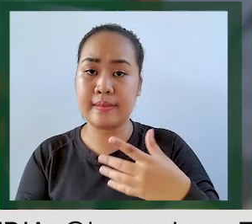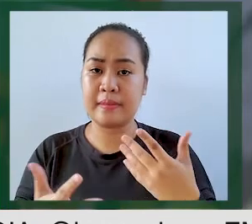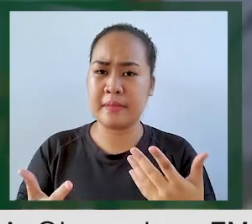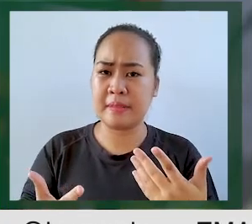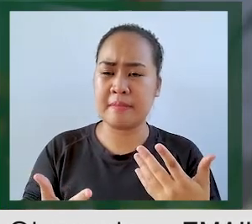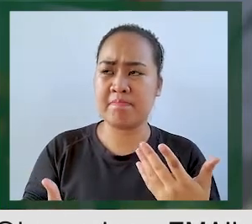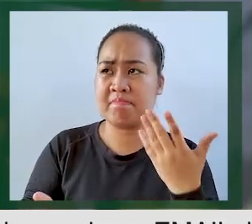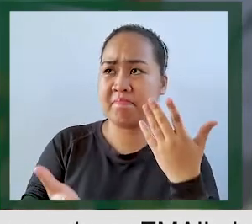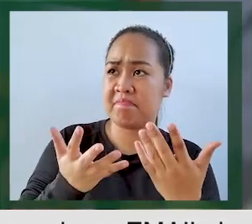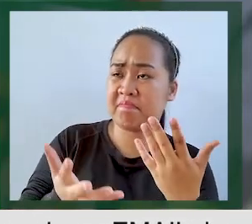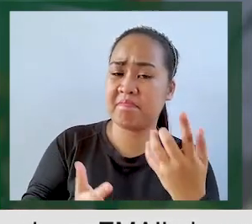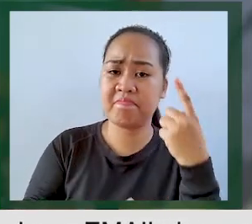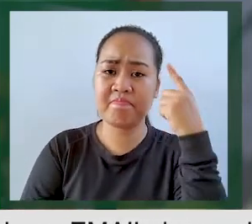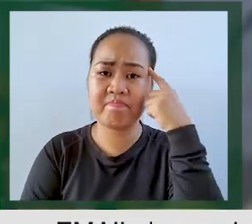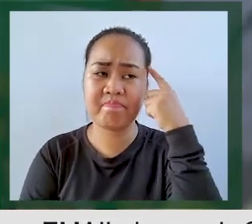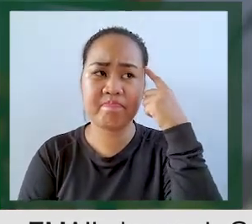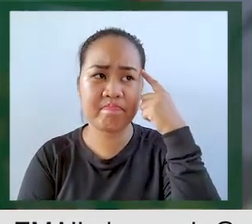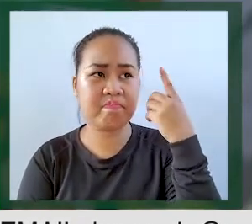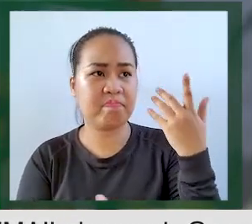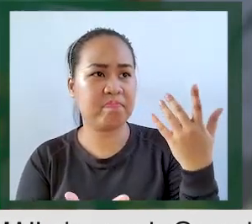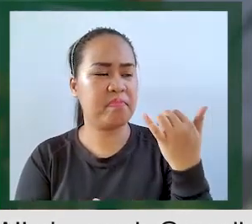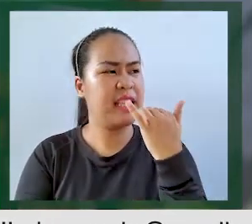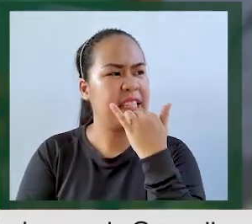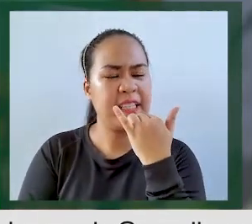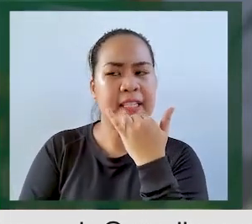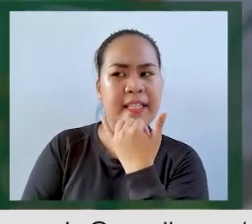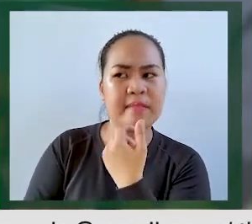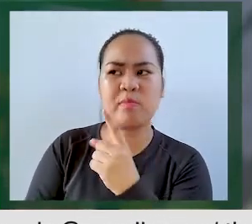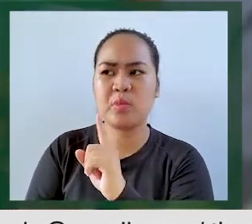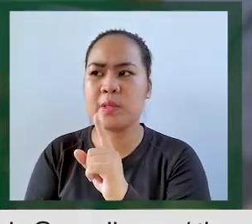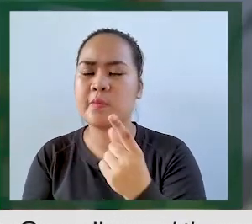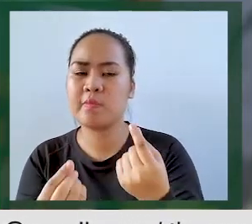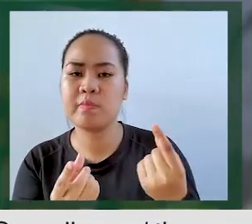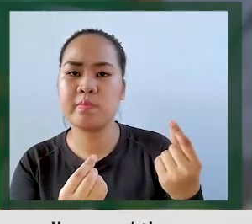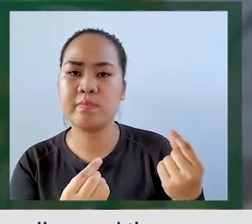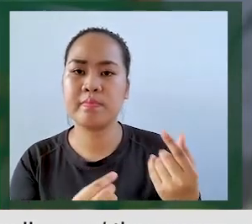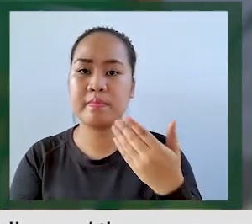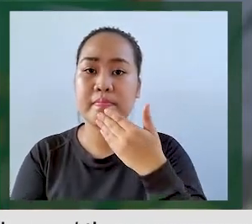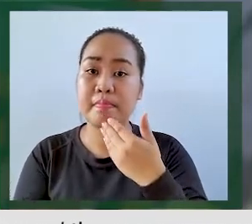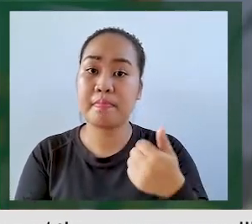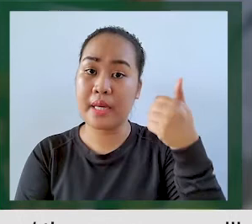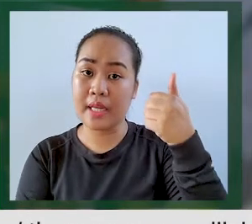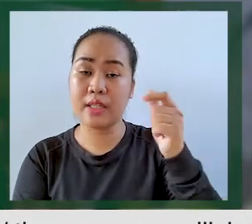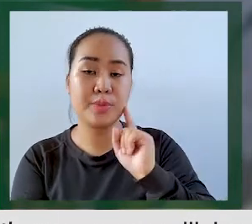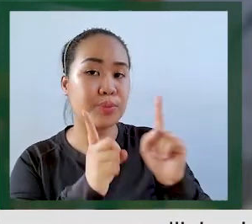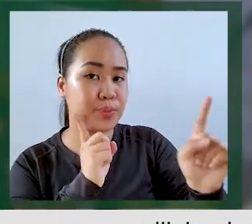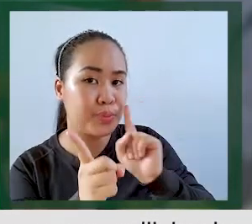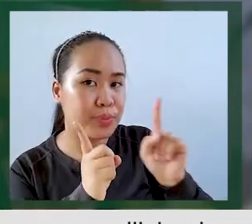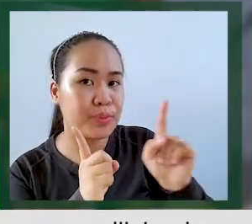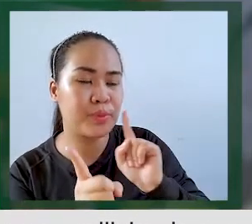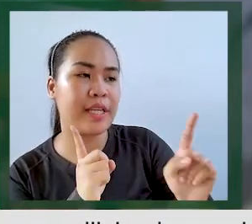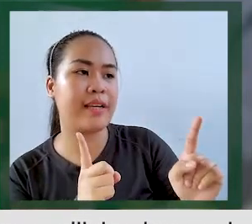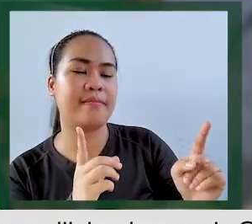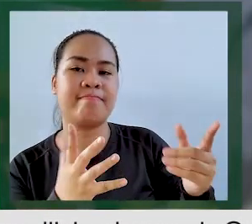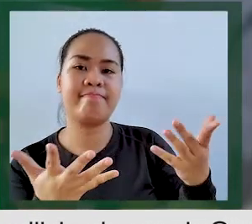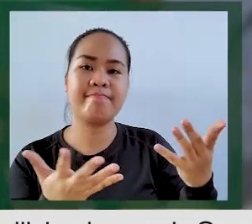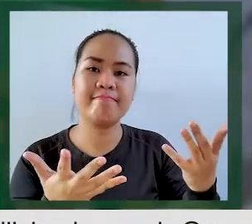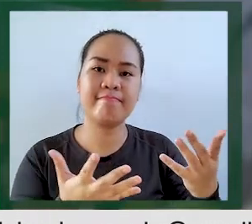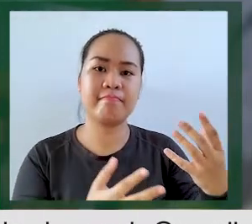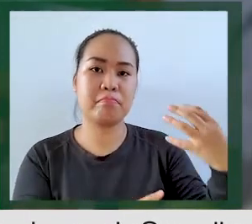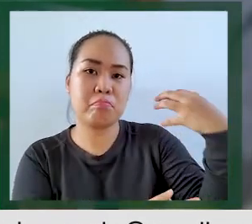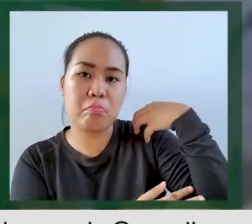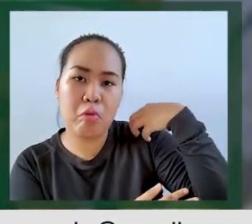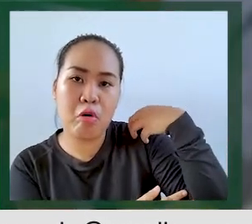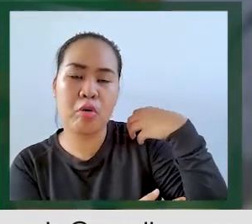inyong employers, di ba? Kung pararating nyo sa amin, walang problema, a-actionan pa rin namin yan. Pero again, lilinawin ko lang, may protocols pa rin